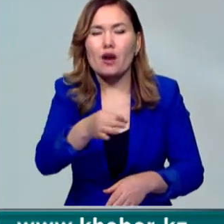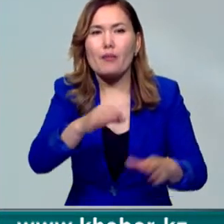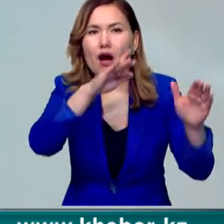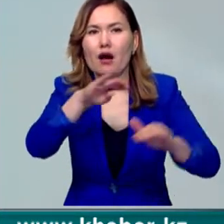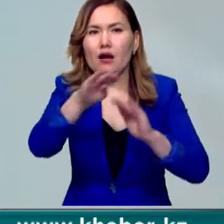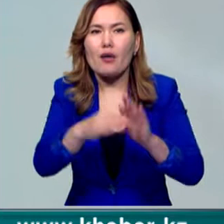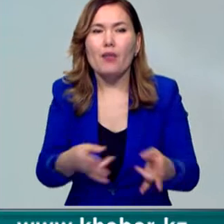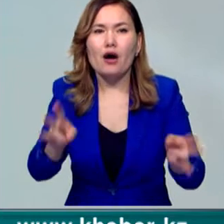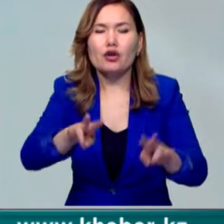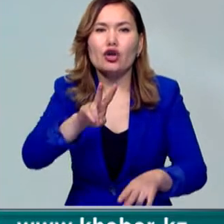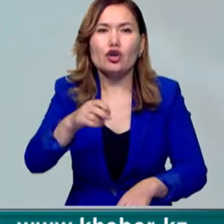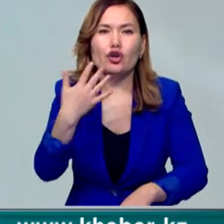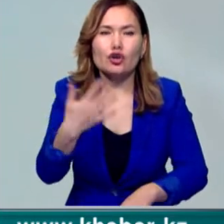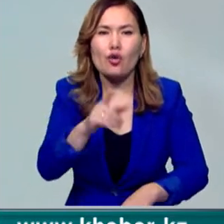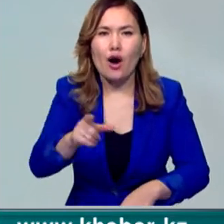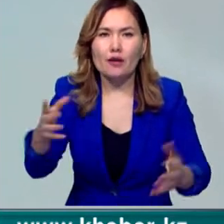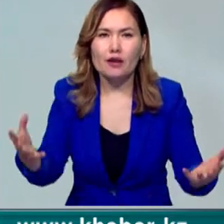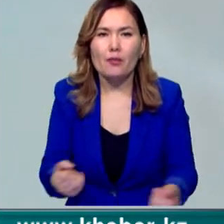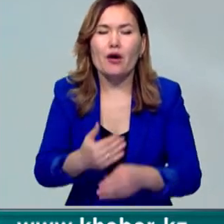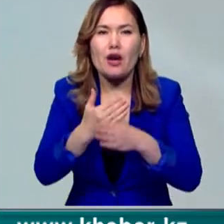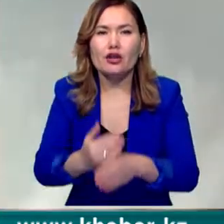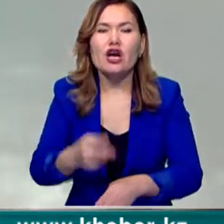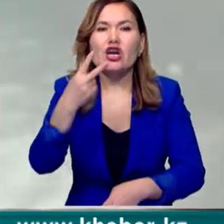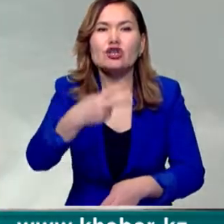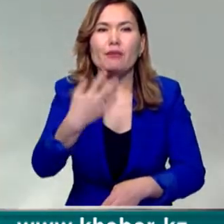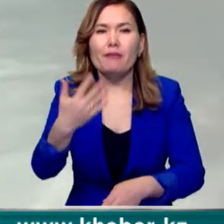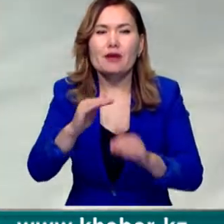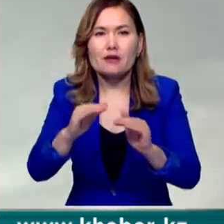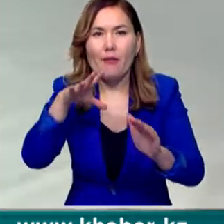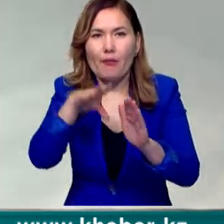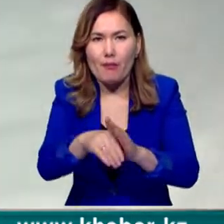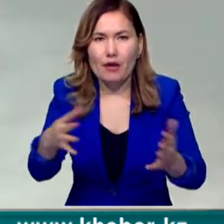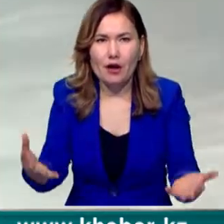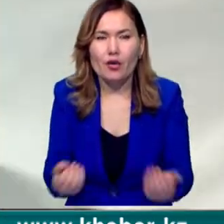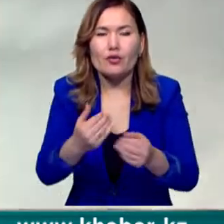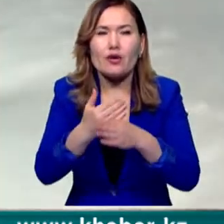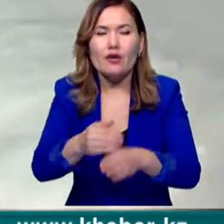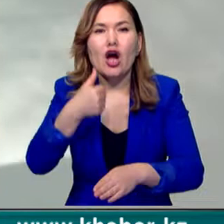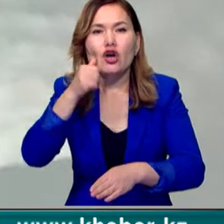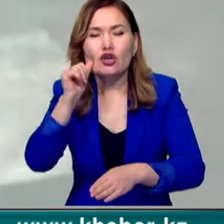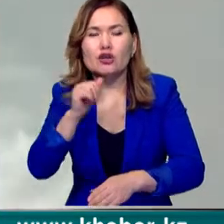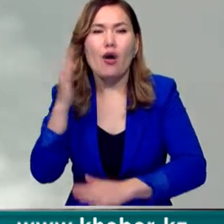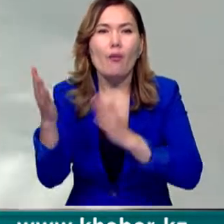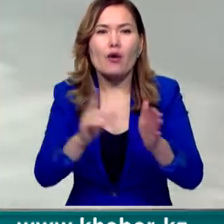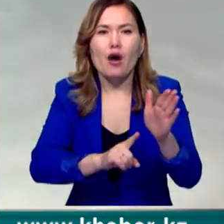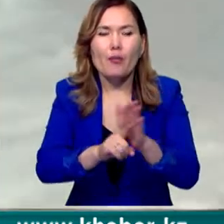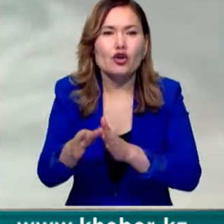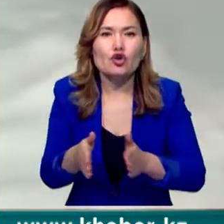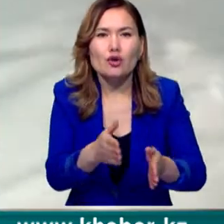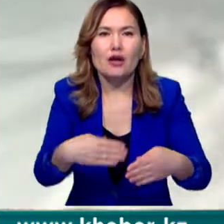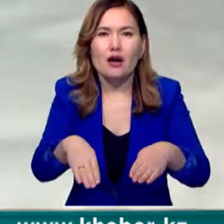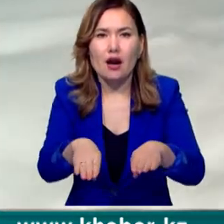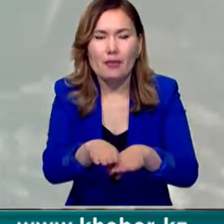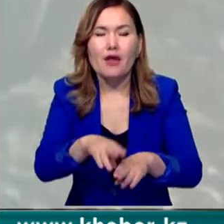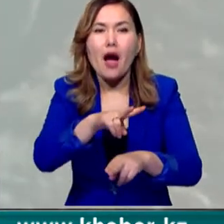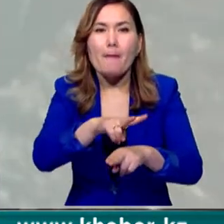қойған 250 адам құтқарылды. Оның 25-і бала. Өңірде кеше боран соғып бірнеше бағыттағы жол жабылды. Полицейлер